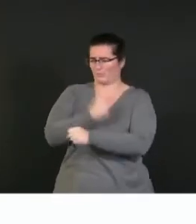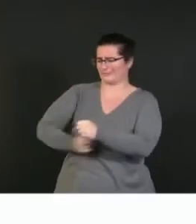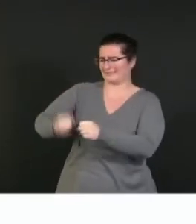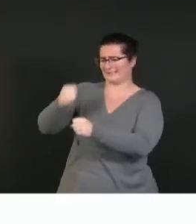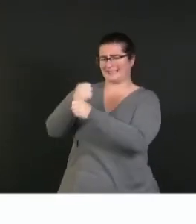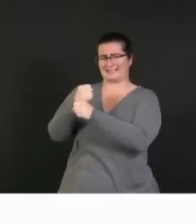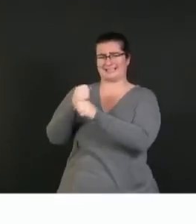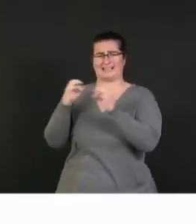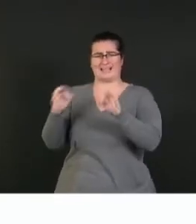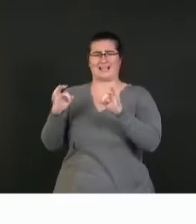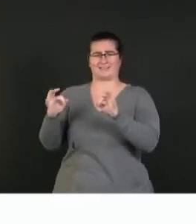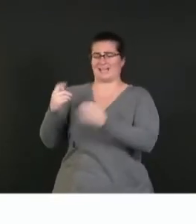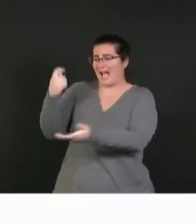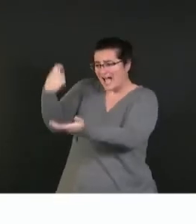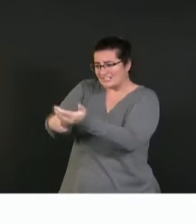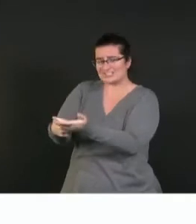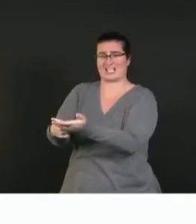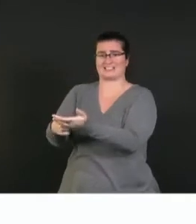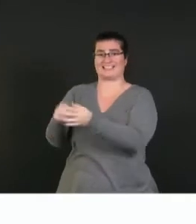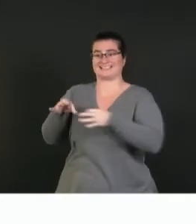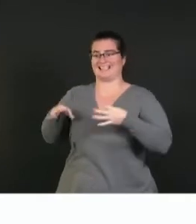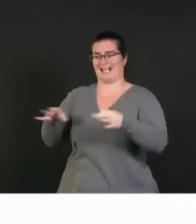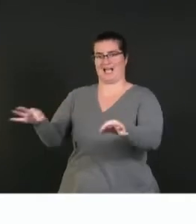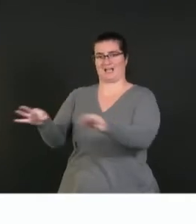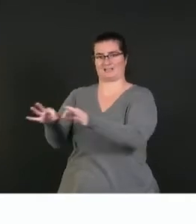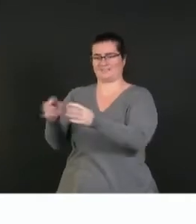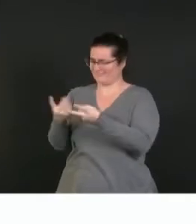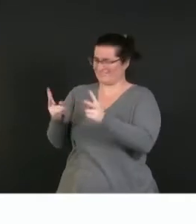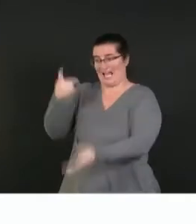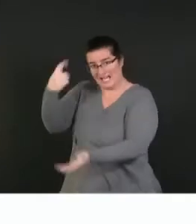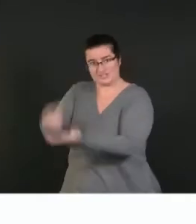des foncières communales pour acheter certains terrains si nécessaire.